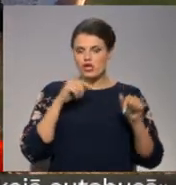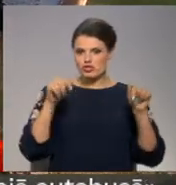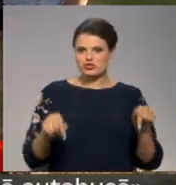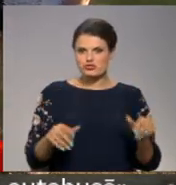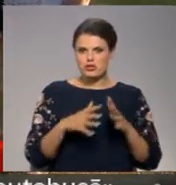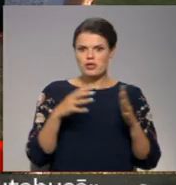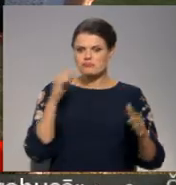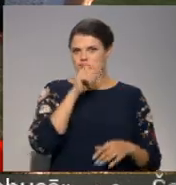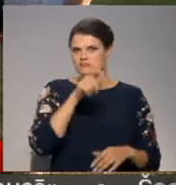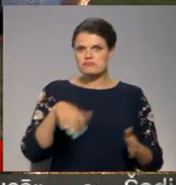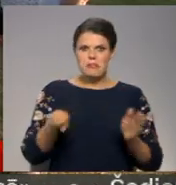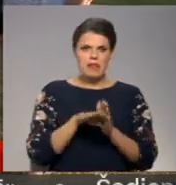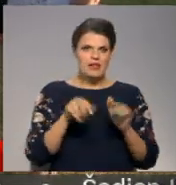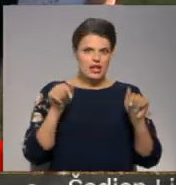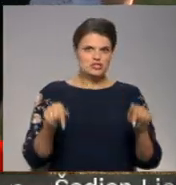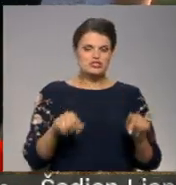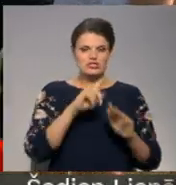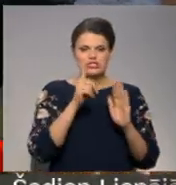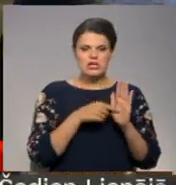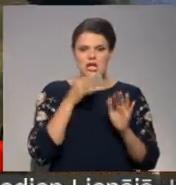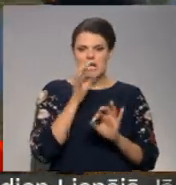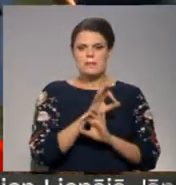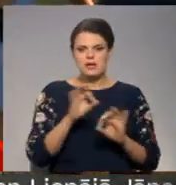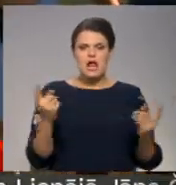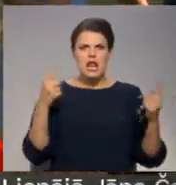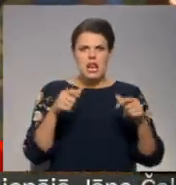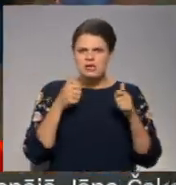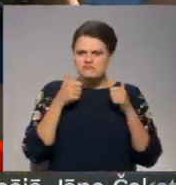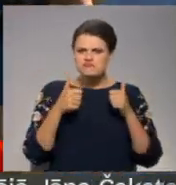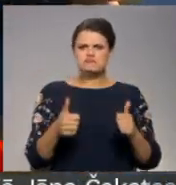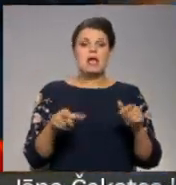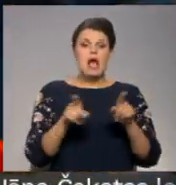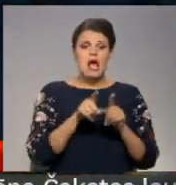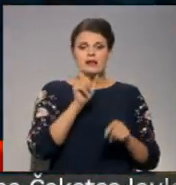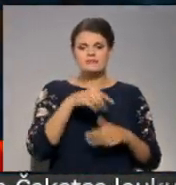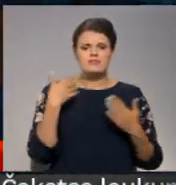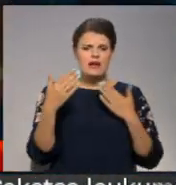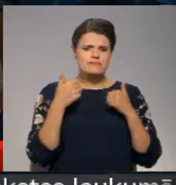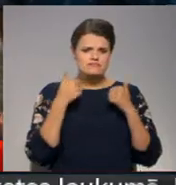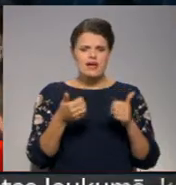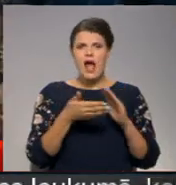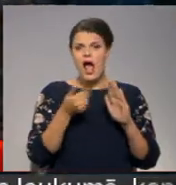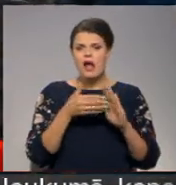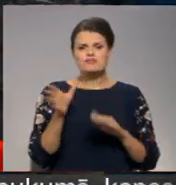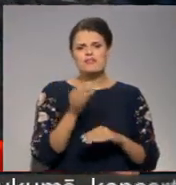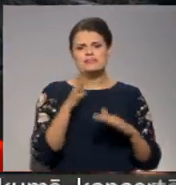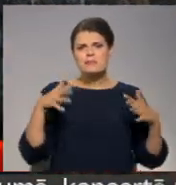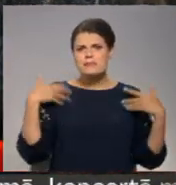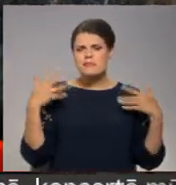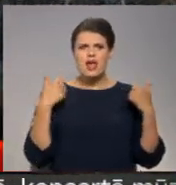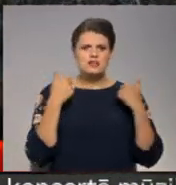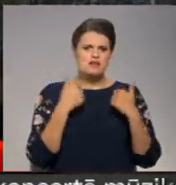daudzajiem māksliniekiem arī šeit debitēt? Brīnišķīgi, pirmkārtām jau laiks ir fantastisks, otrām jau cilvēcīgi ir atsaucīgi, viss ir priecīgi saulaini, man